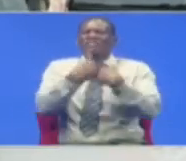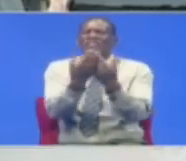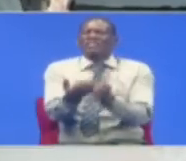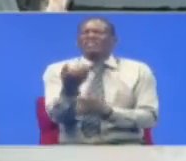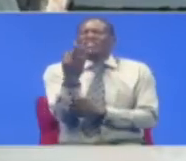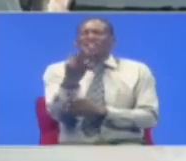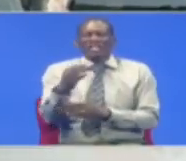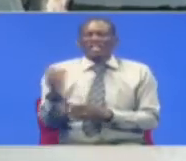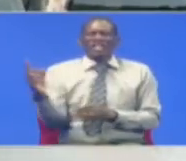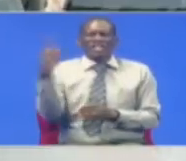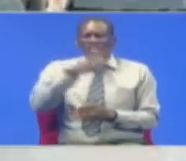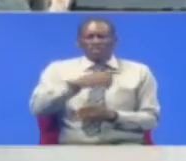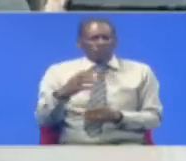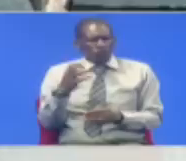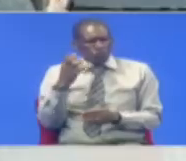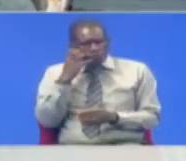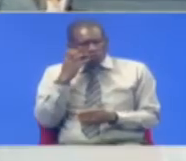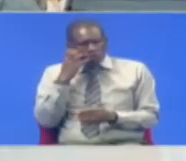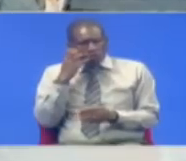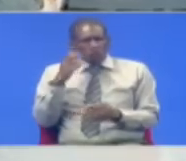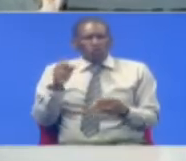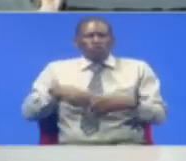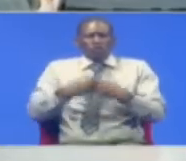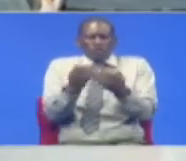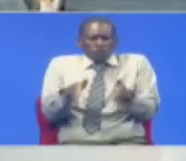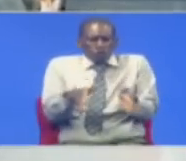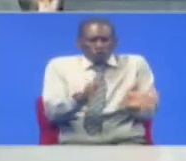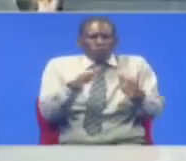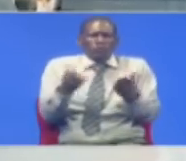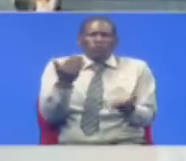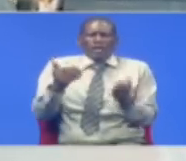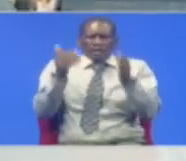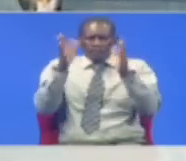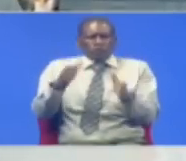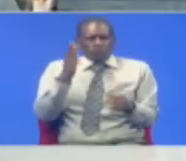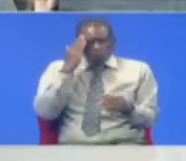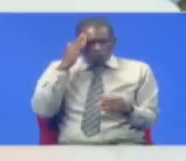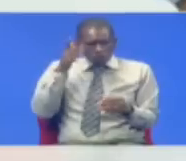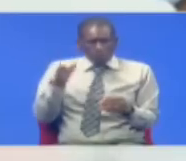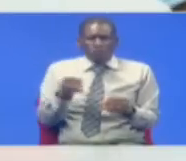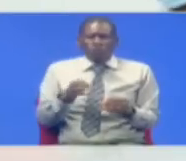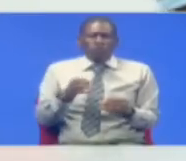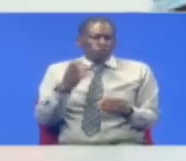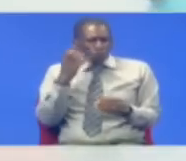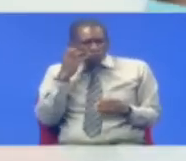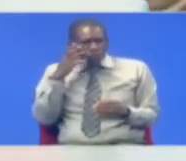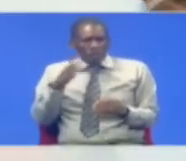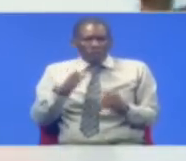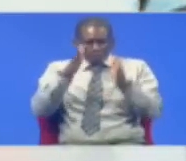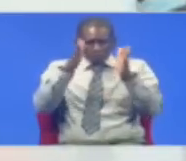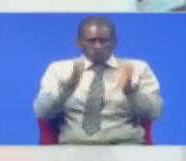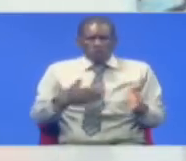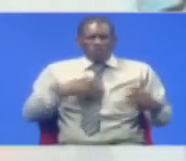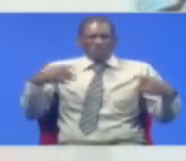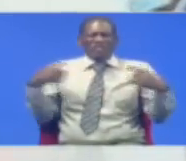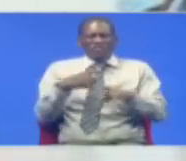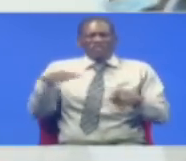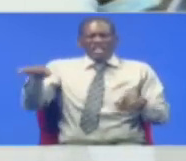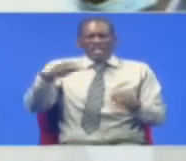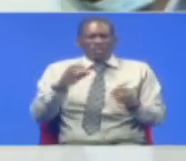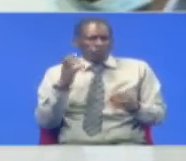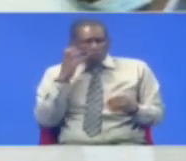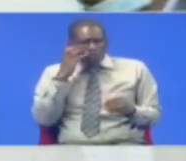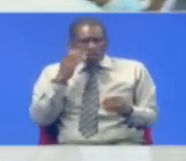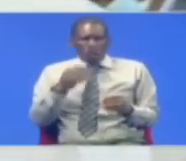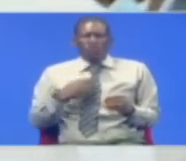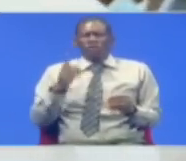maombolezaji ili kutoa fursa kwa yeyote aliyemjua kumuomboleza kibinafsi. There'll be different sites of mourning. We'll have a site in